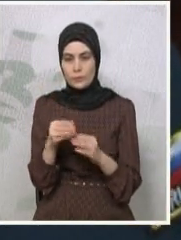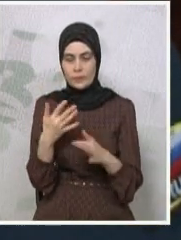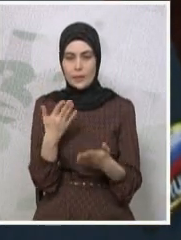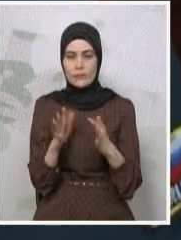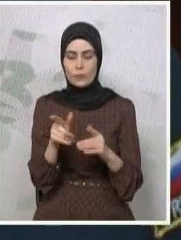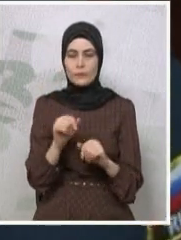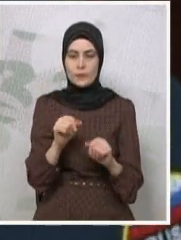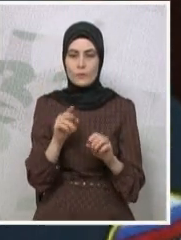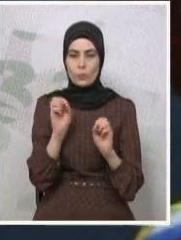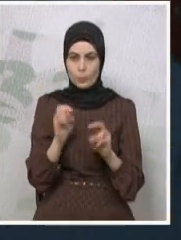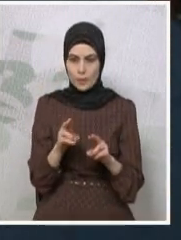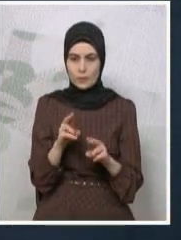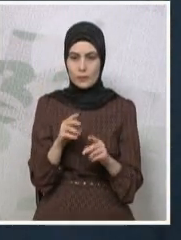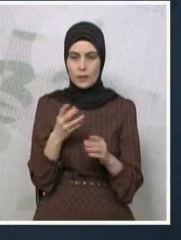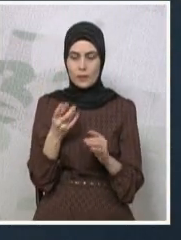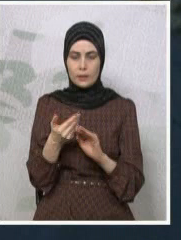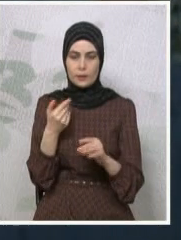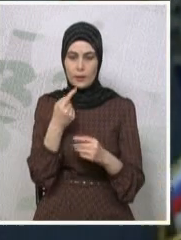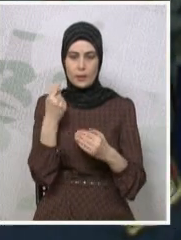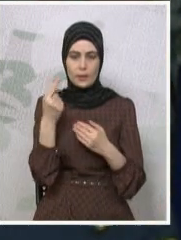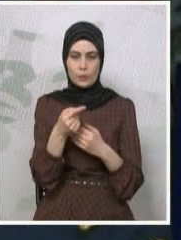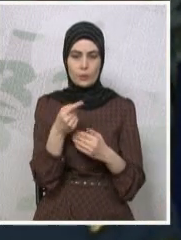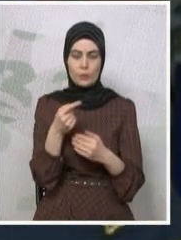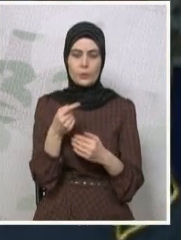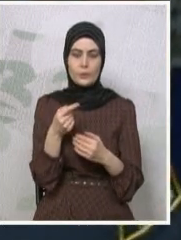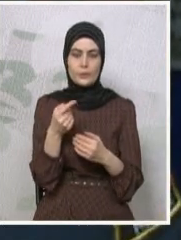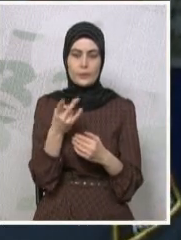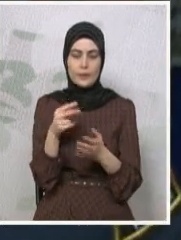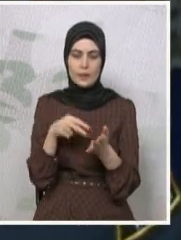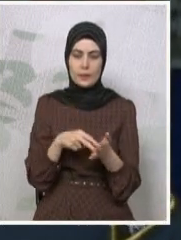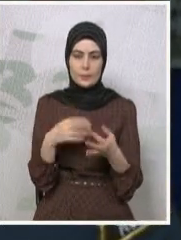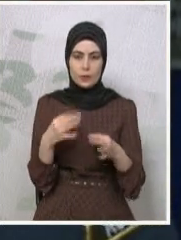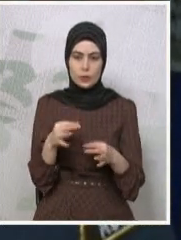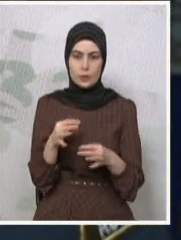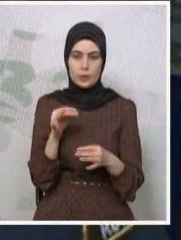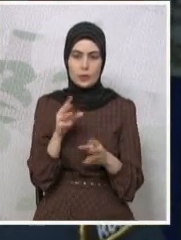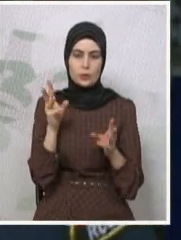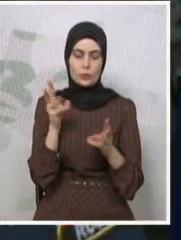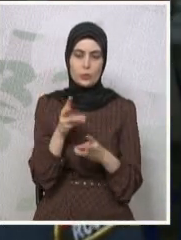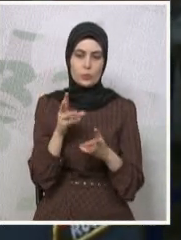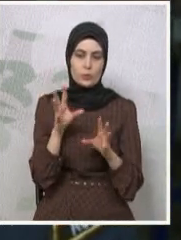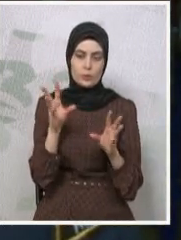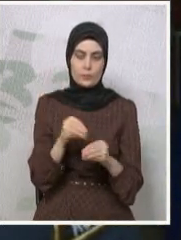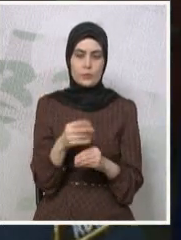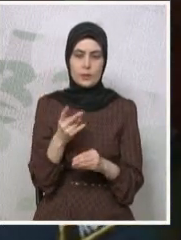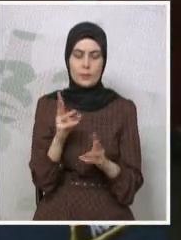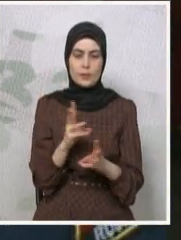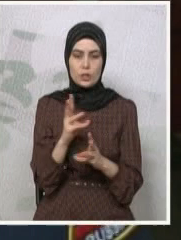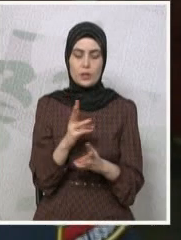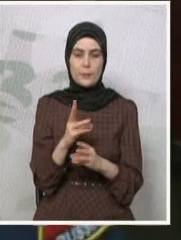взрывоопасно, то сдалека вот, с лафетным стволом так тушим обычно. А